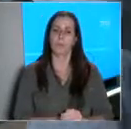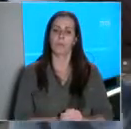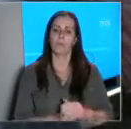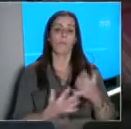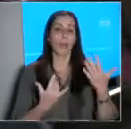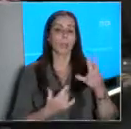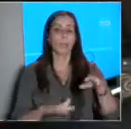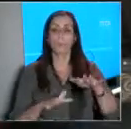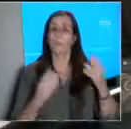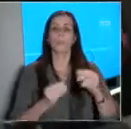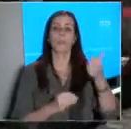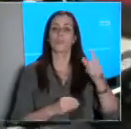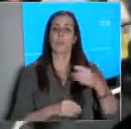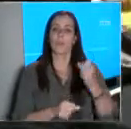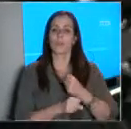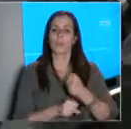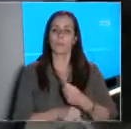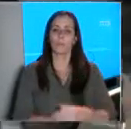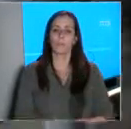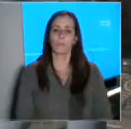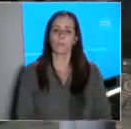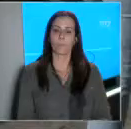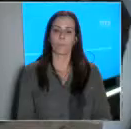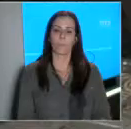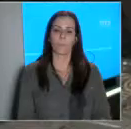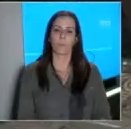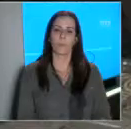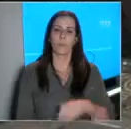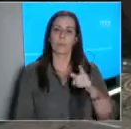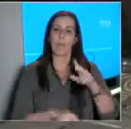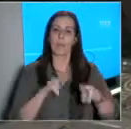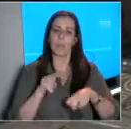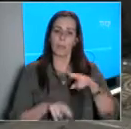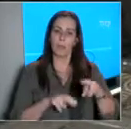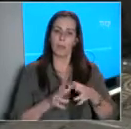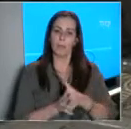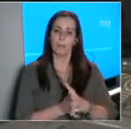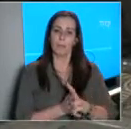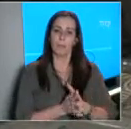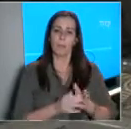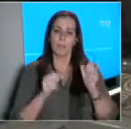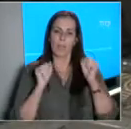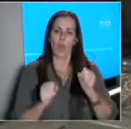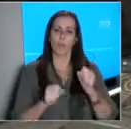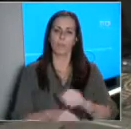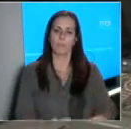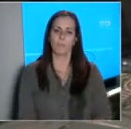וכשתהיה ממשלה, מה הדבר הראשון שהיא צריכה לטפל? היא צריכה לטפל בביטחון.